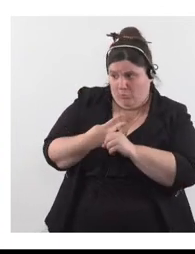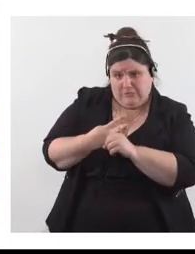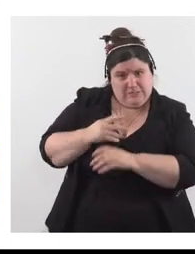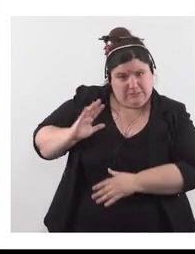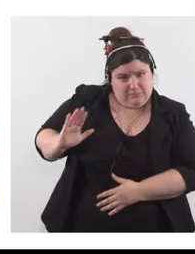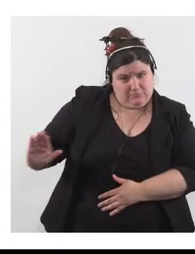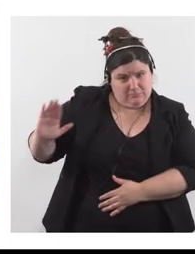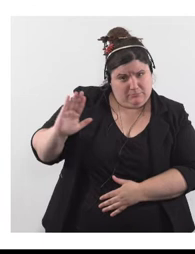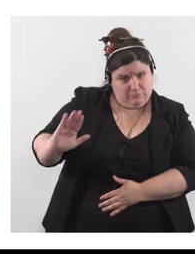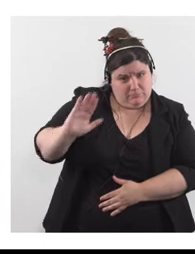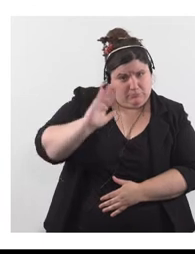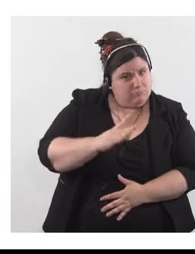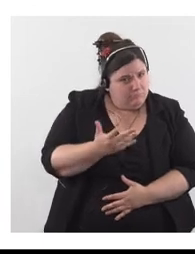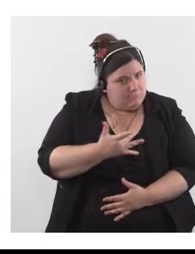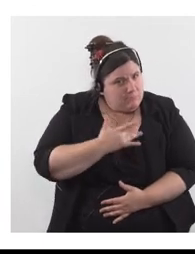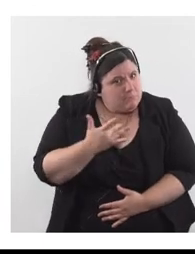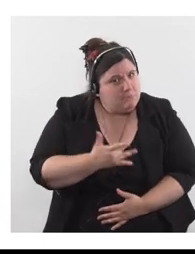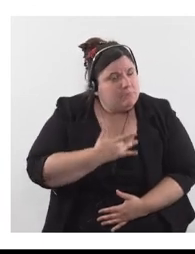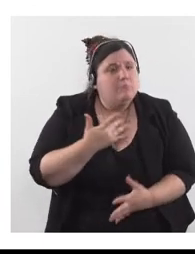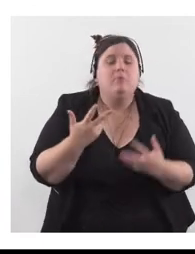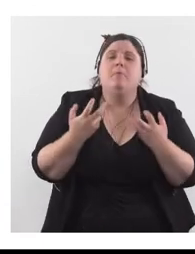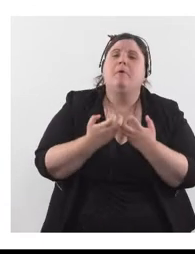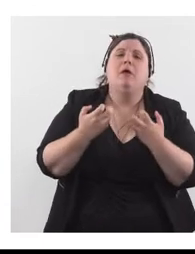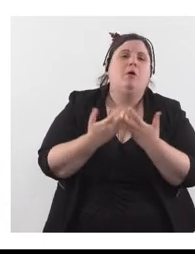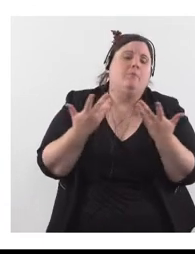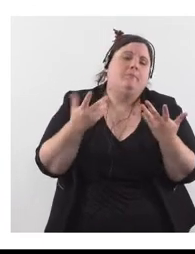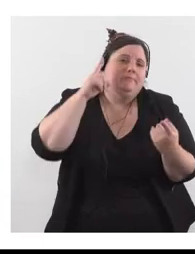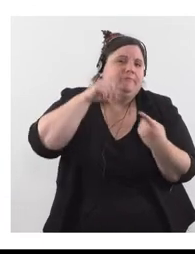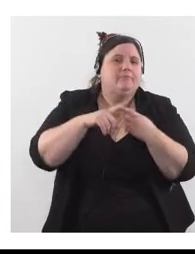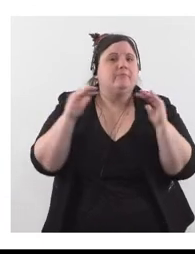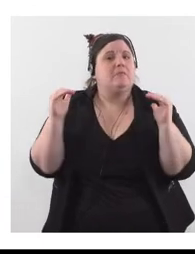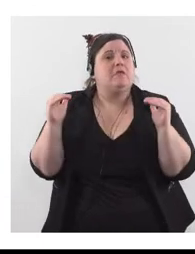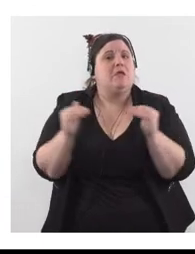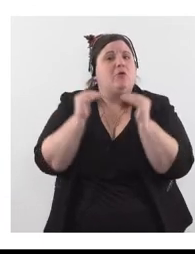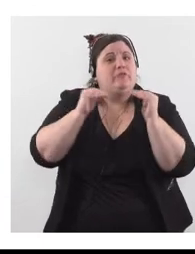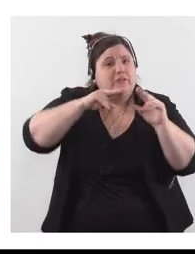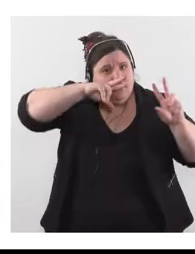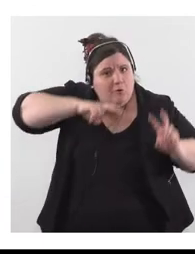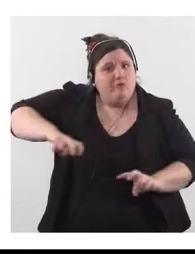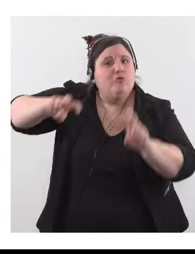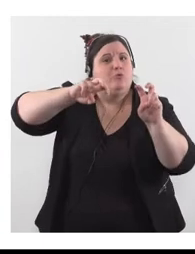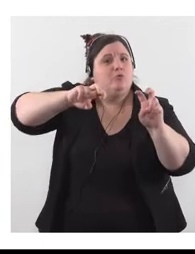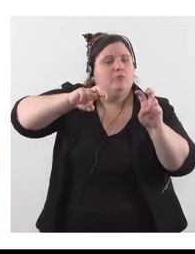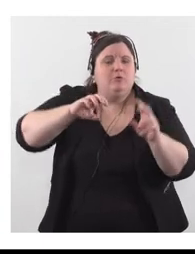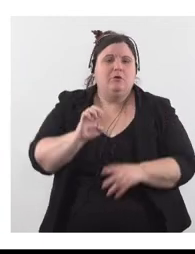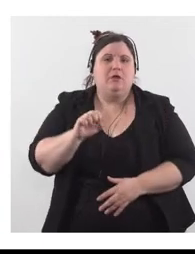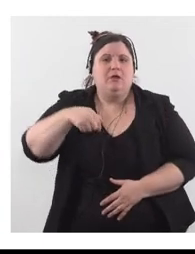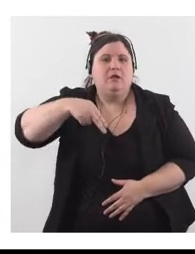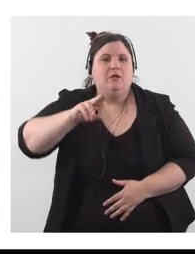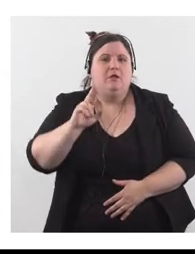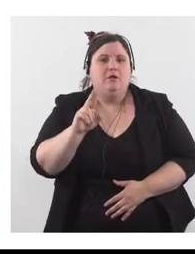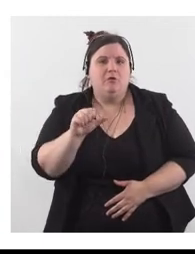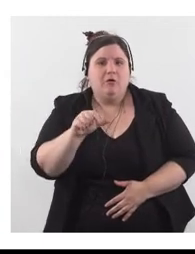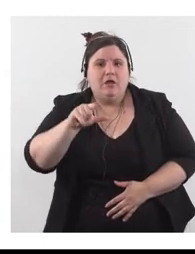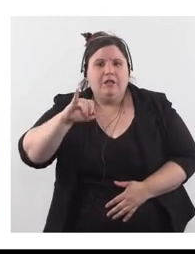aussi intéressants et moins connus, comme l'Equality Review. C'est un outil qui est beaucoup moins fréquent, à ma connaissance, parmi les